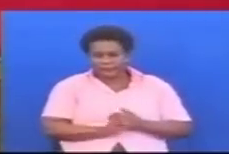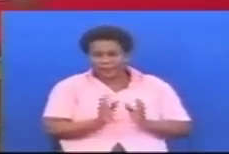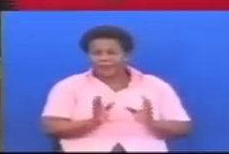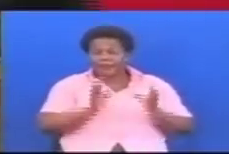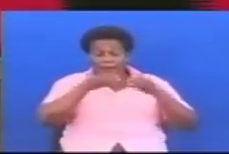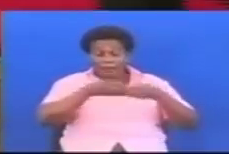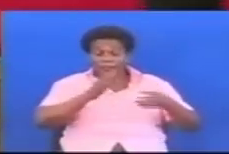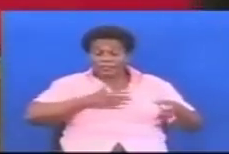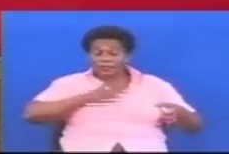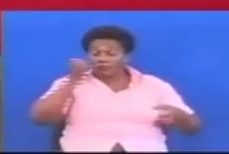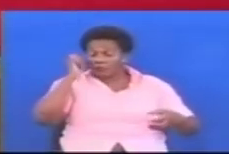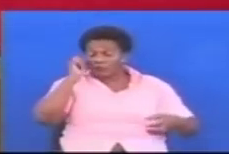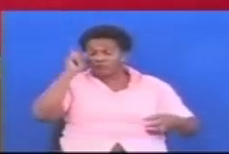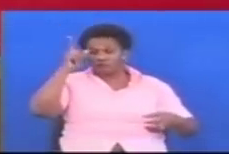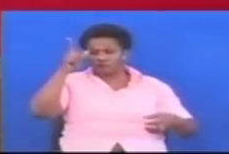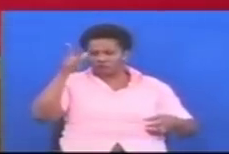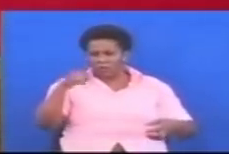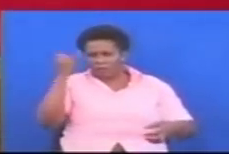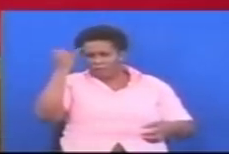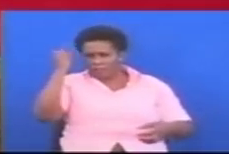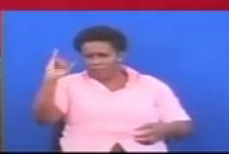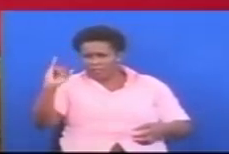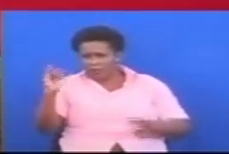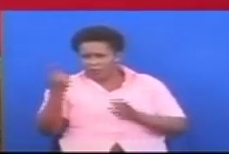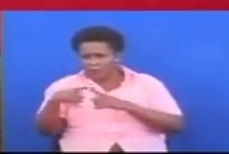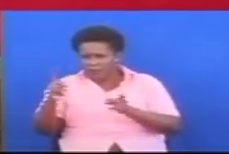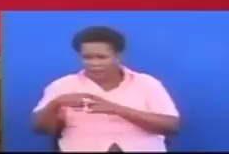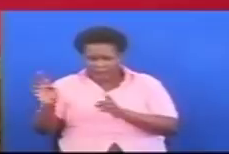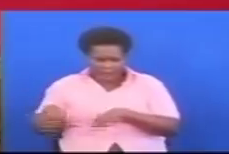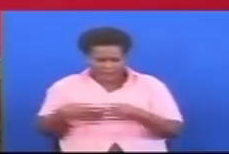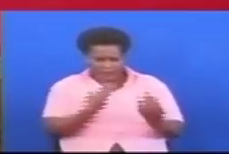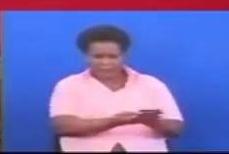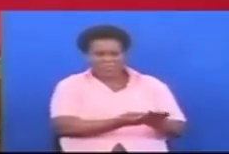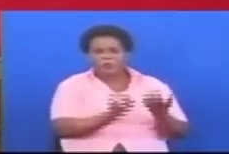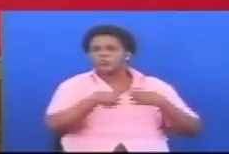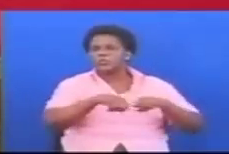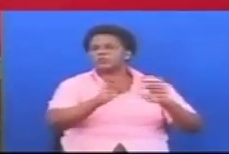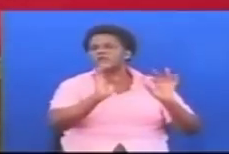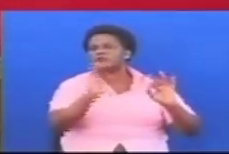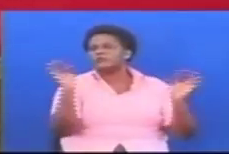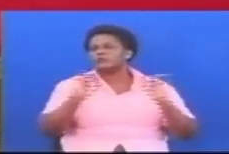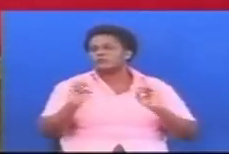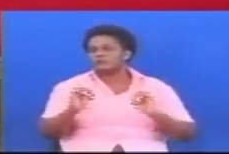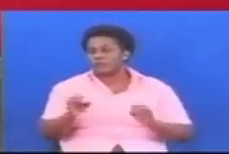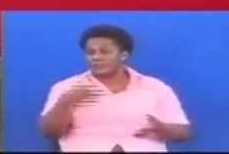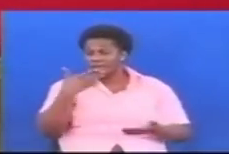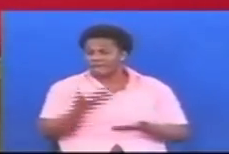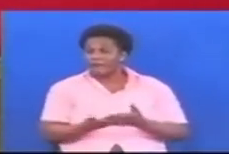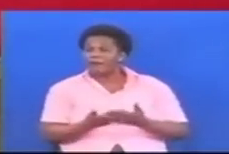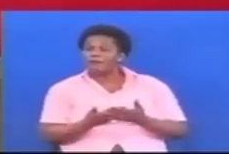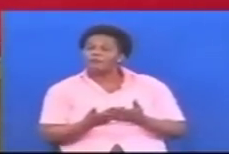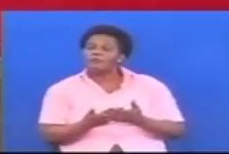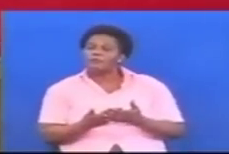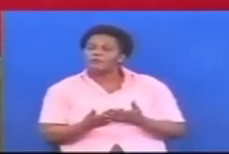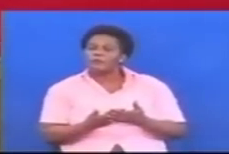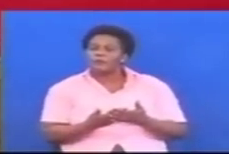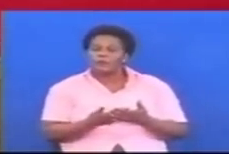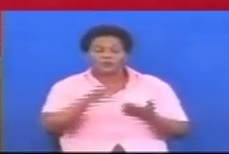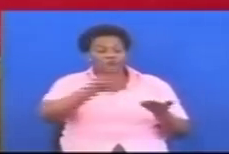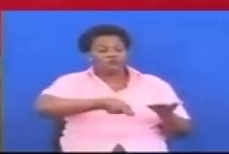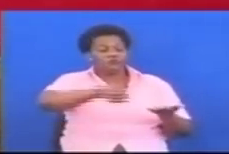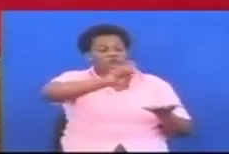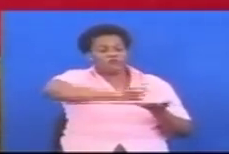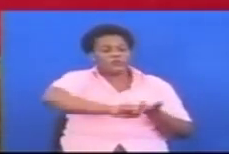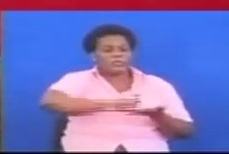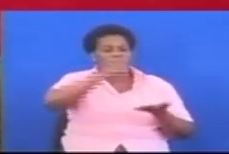kuwa baadhi ya ushauri uliotolewa haukutekelezwa kikamilifu, hususan kwenye ushauri uliohusu kuongeza tozo kwenye